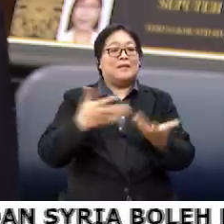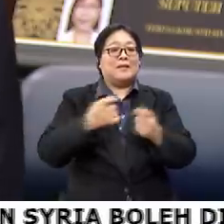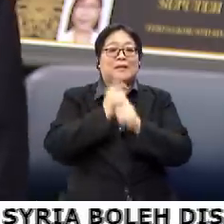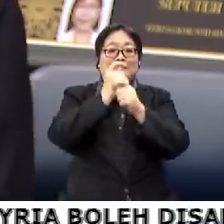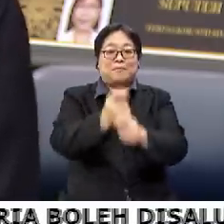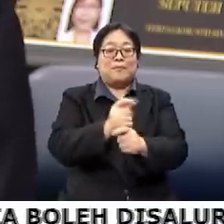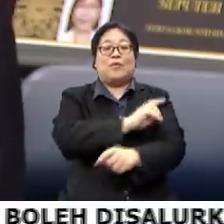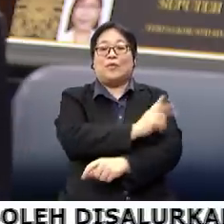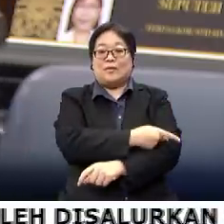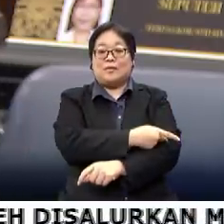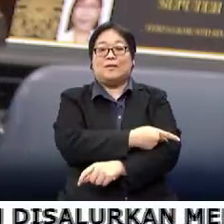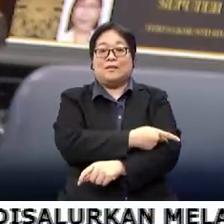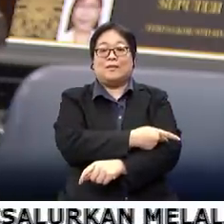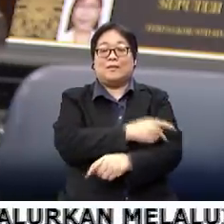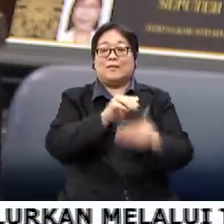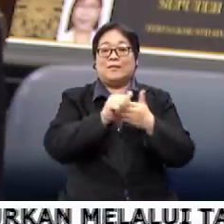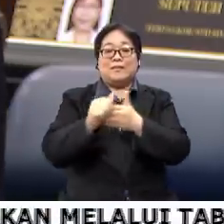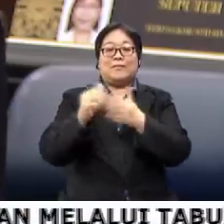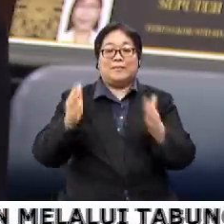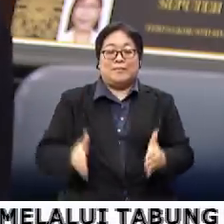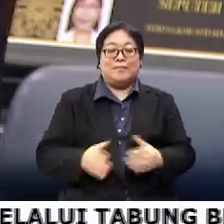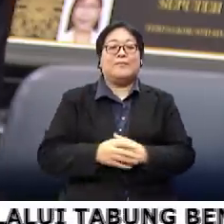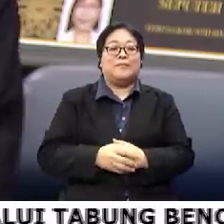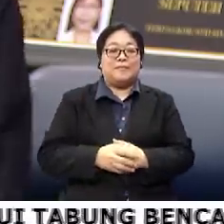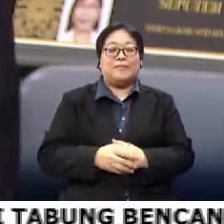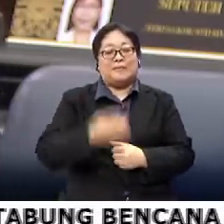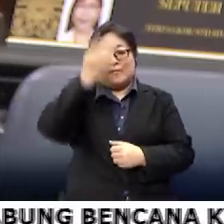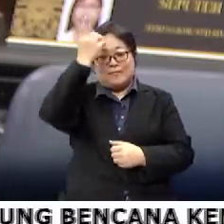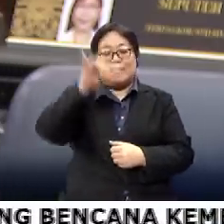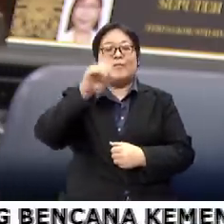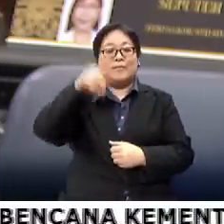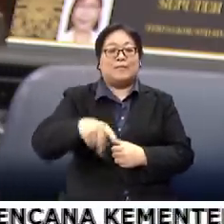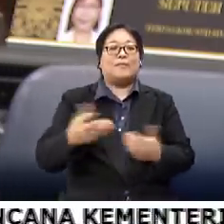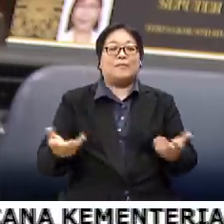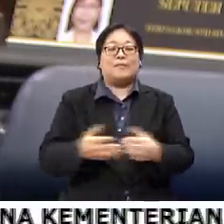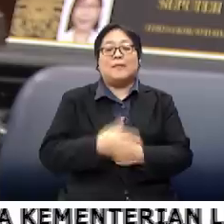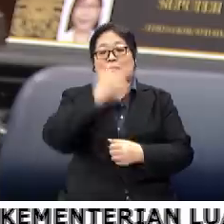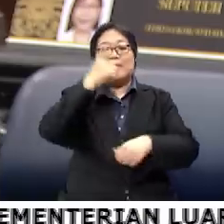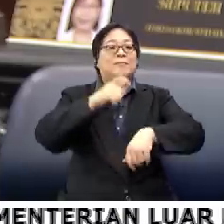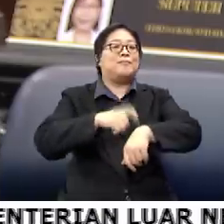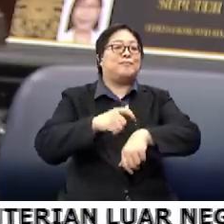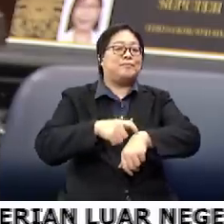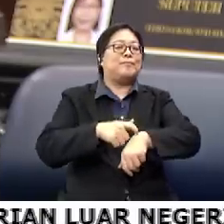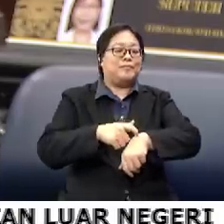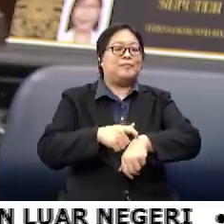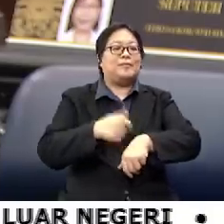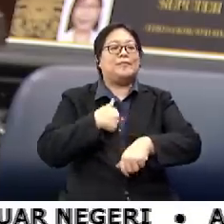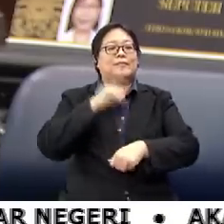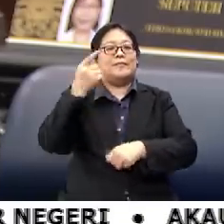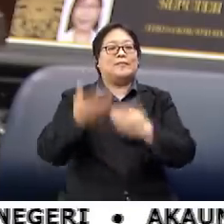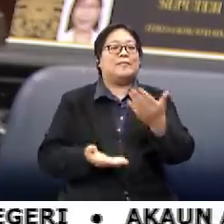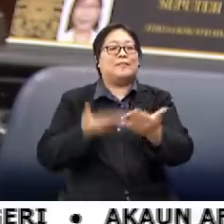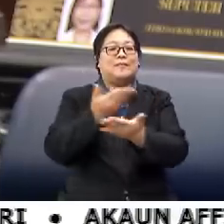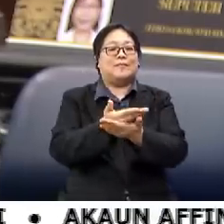kekal sebagai seorang pemimpin yang ada. Jadi Datuk Yang Dipertua, oleh kena masa tak mengizinkan, cuma saya